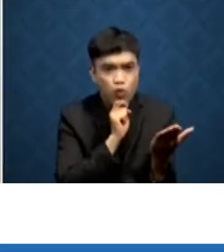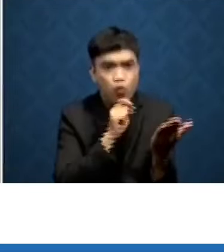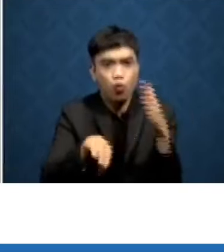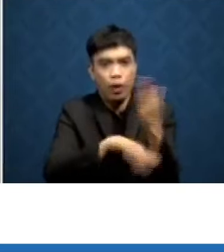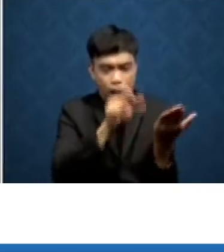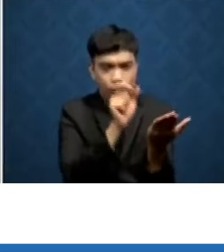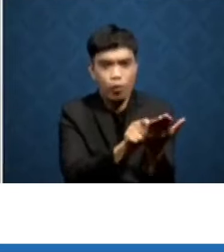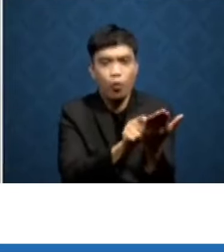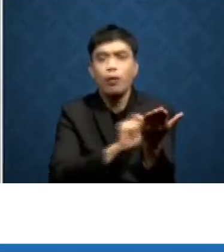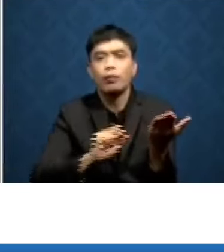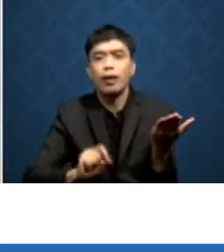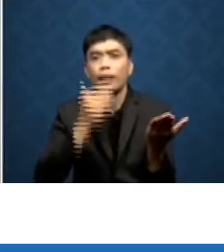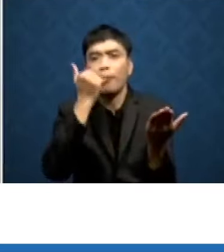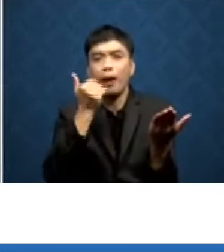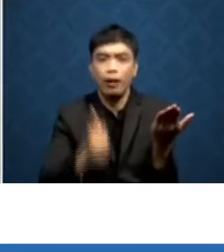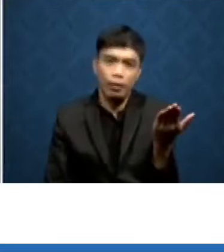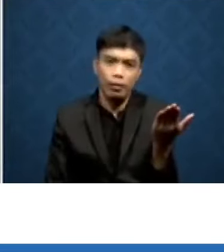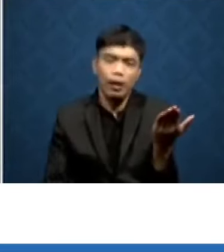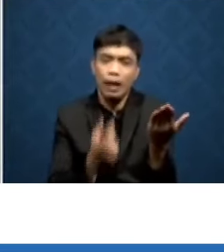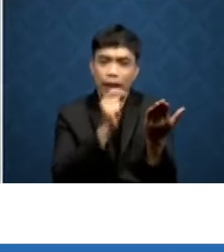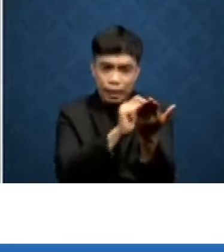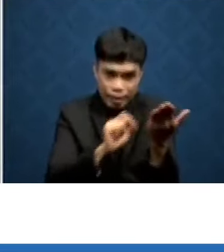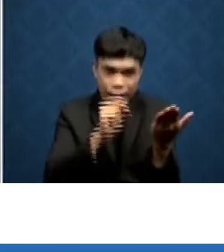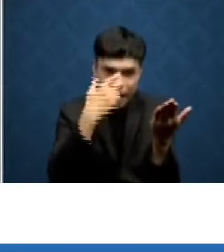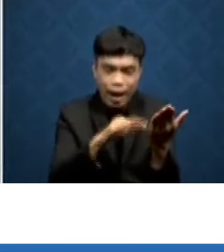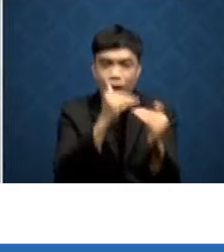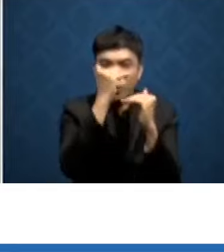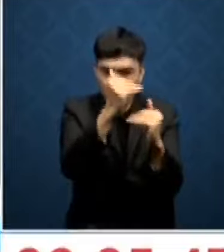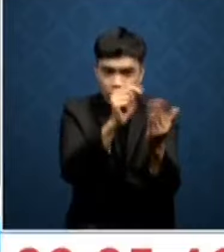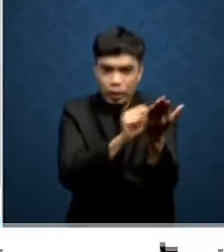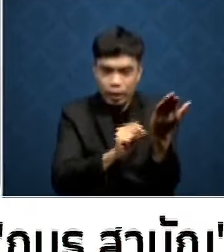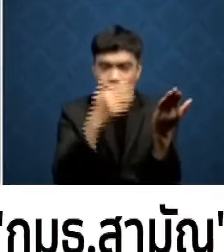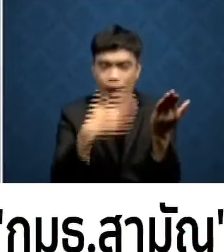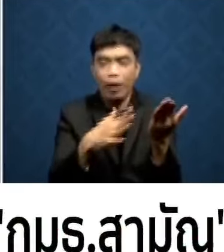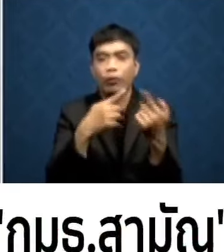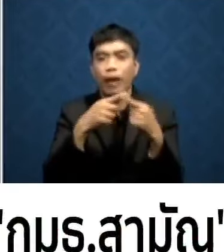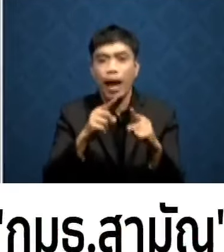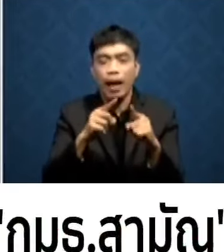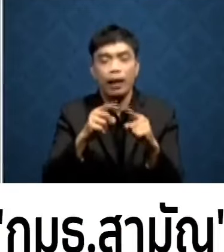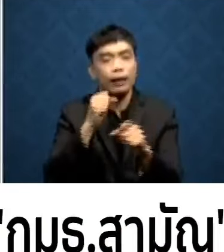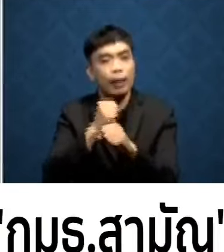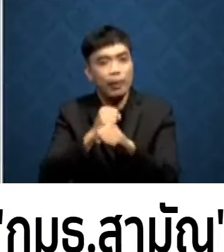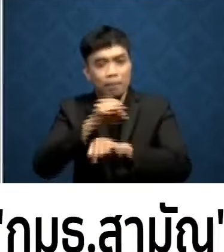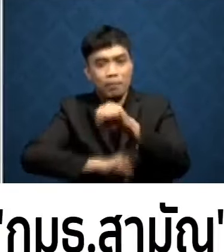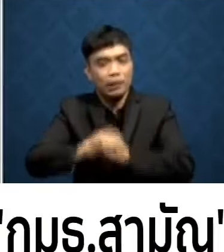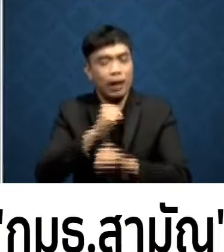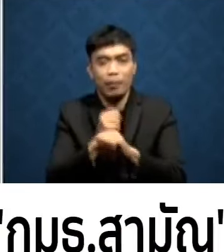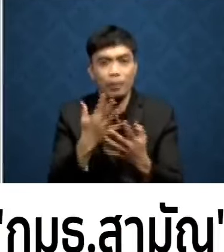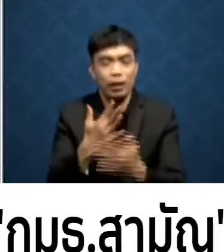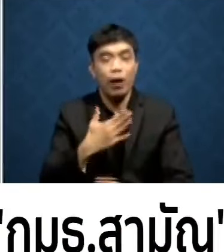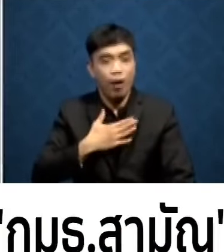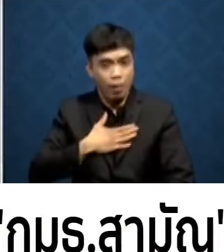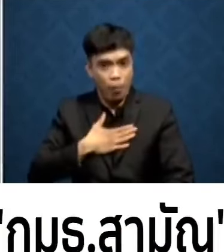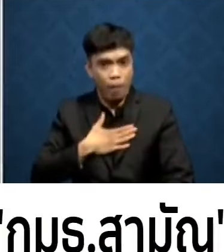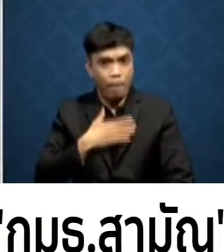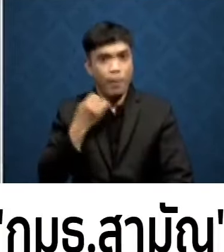ให้เขาเขียนทำไมเขียนแล้วไม่พิจารณาเขียนแล้วไม่เอามาคิดถ้าผมจะผิดผมผิดแค่ว่าผมไม่